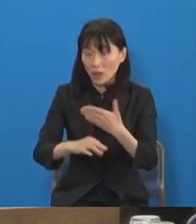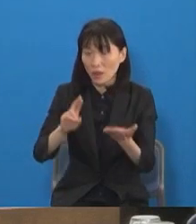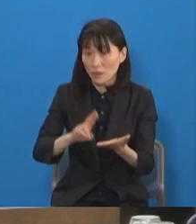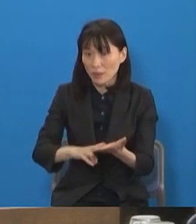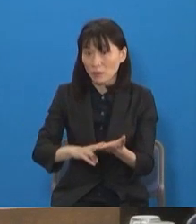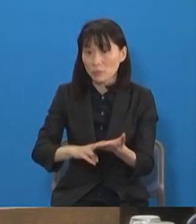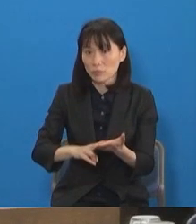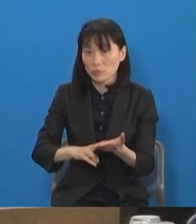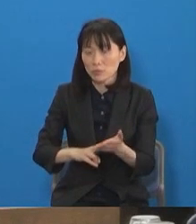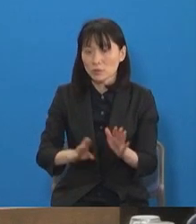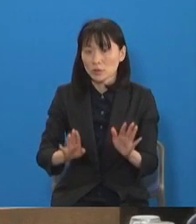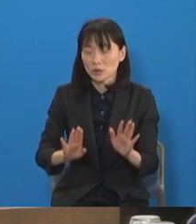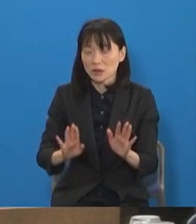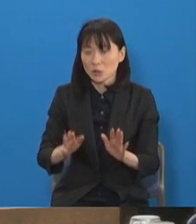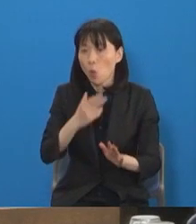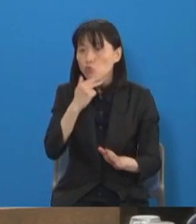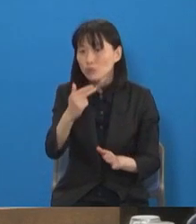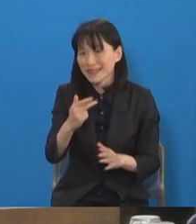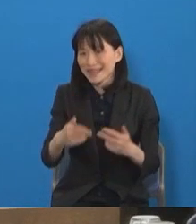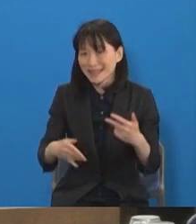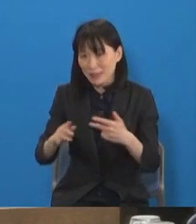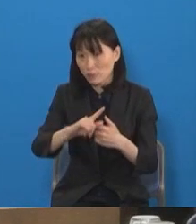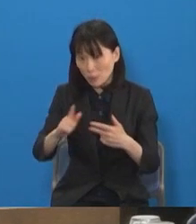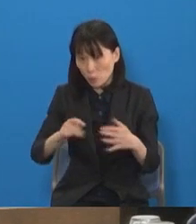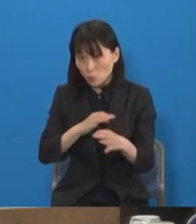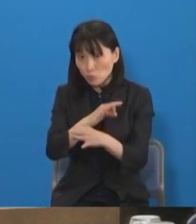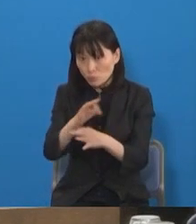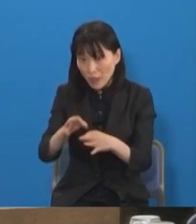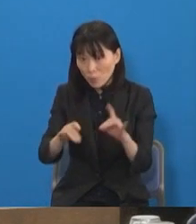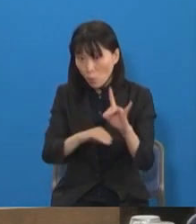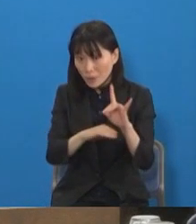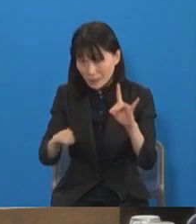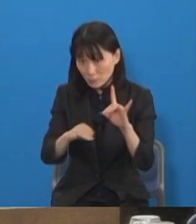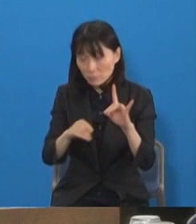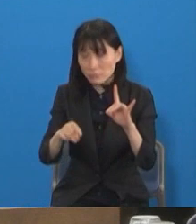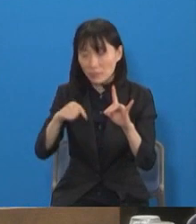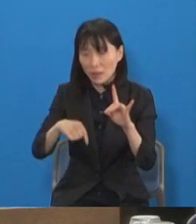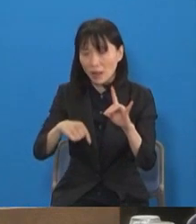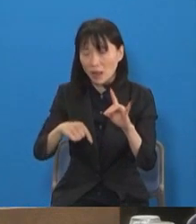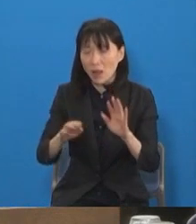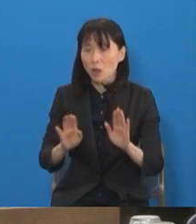ている児童福祉施設等の運営に関する基準のうち、